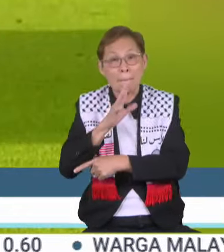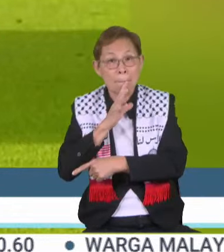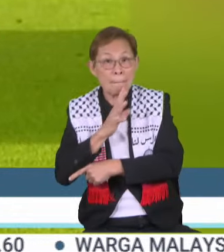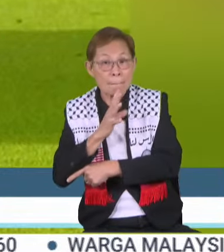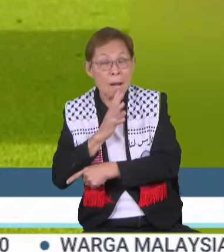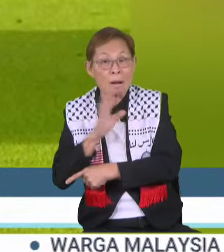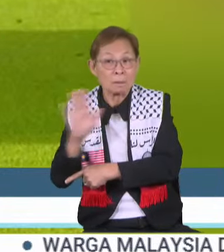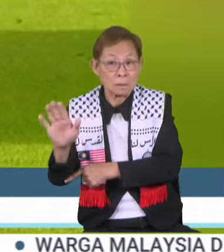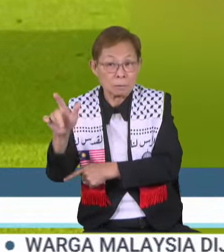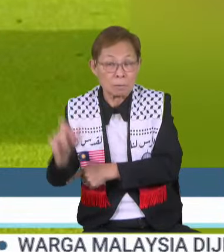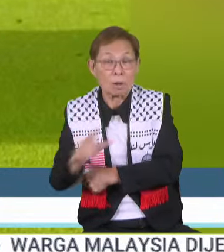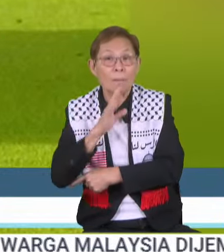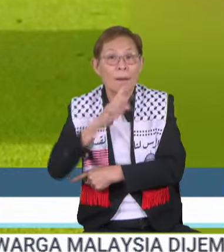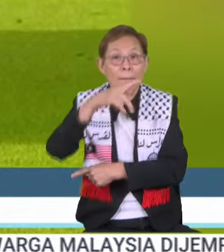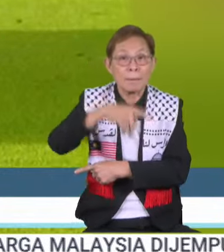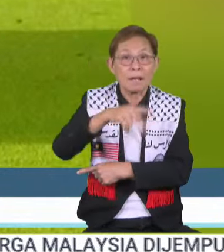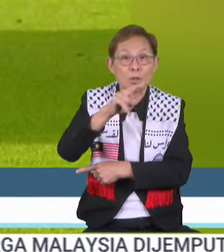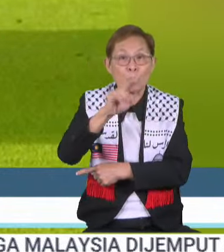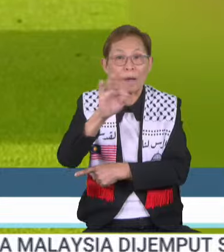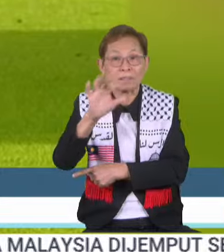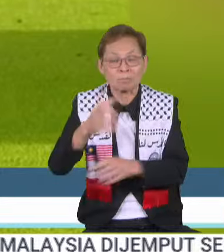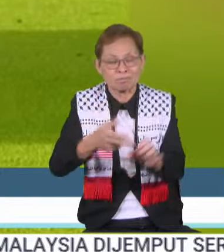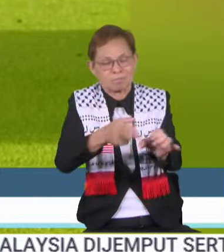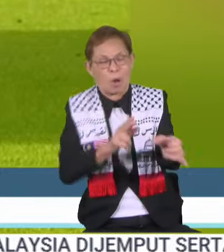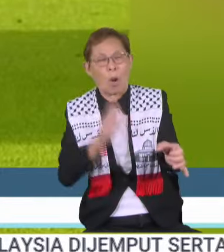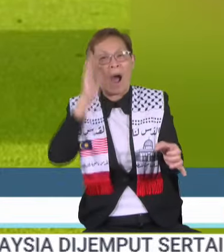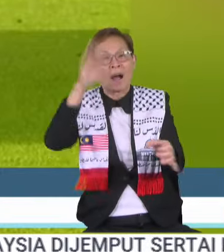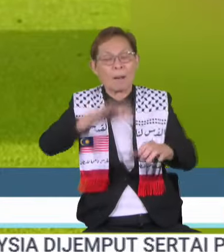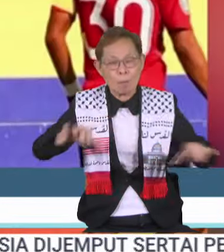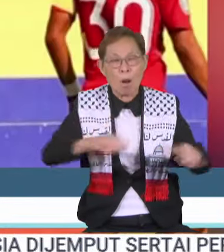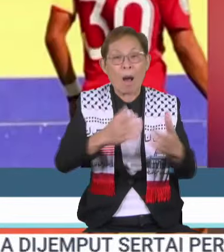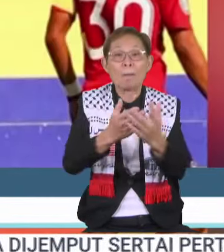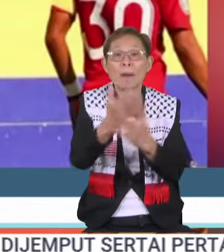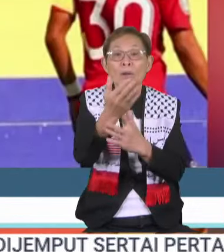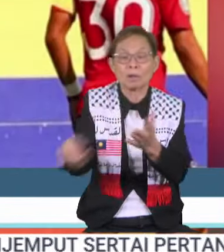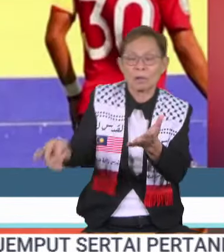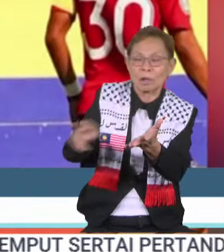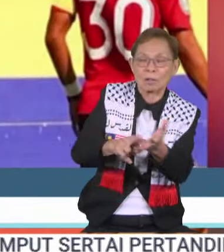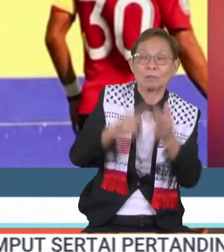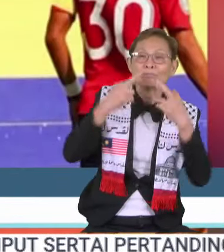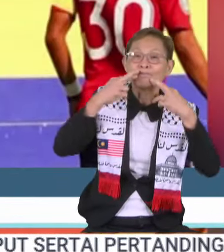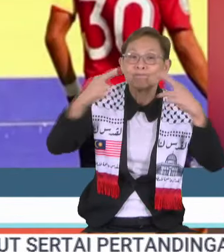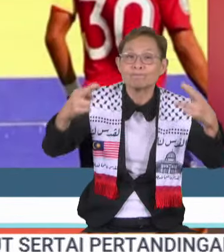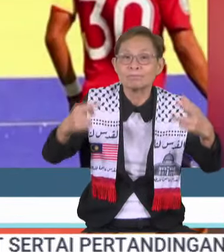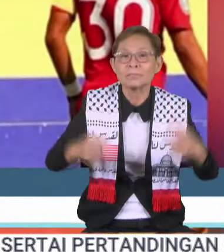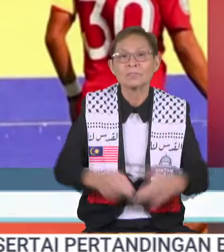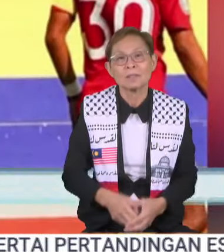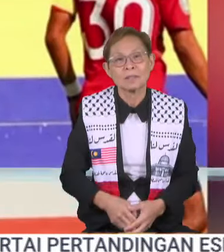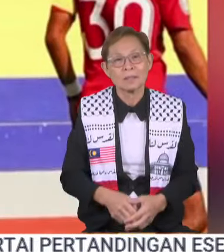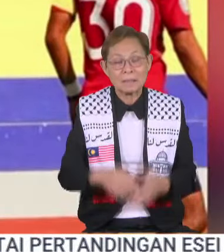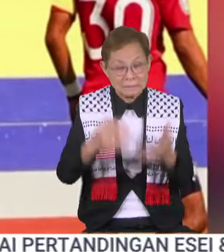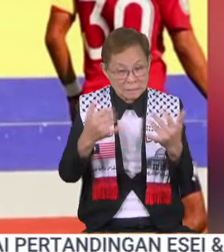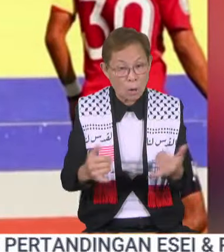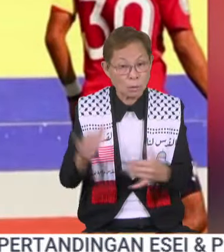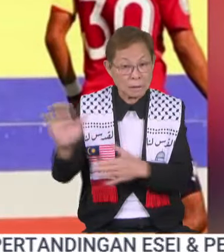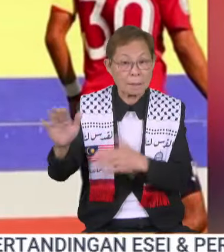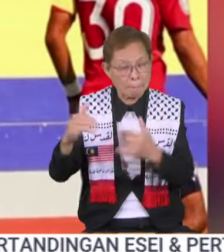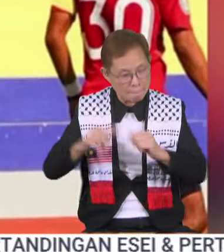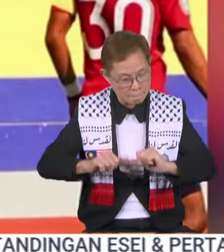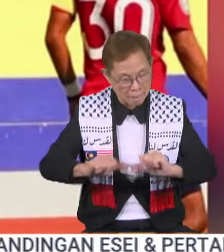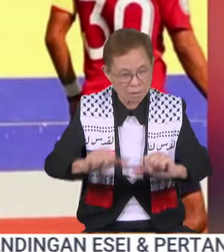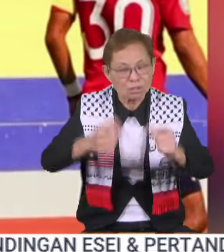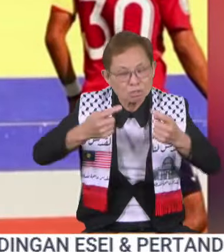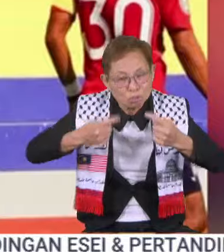menegaskan sekiranya PUFC menarik diri, ia akan dibuat melalui kenyataan rasmi. Menurutnya, pada masa ini pihaknya masih